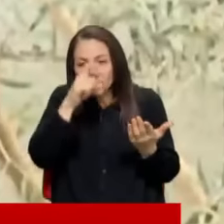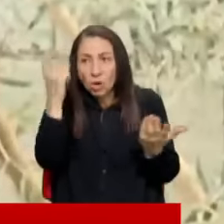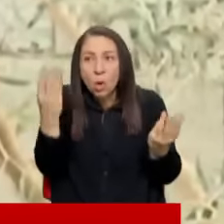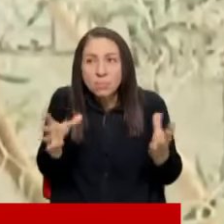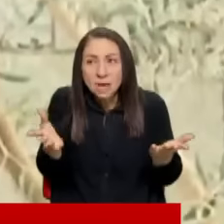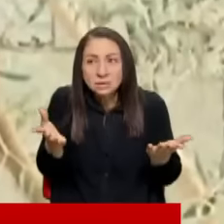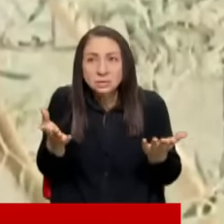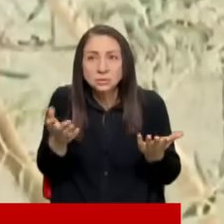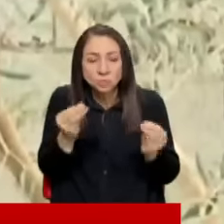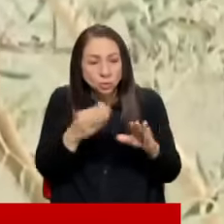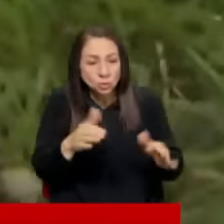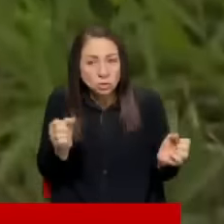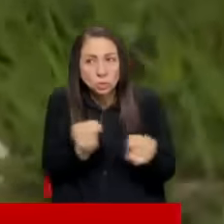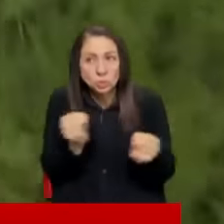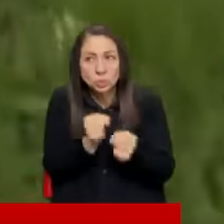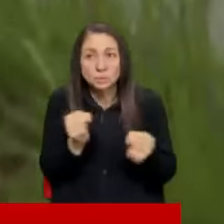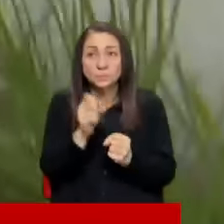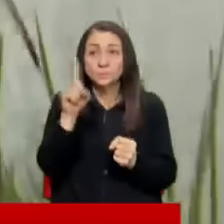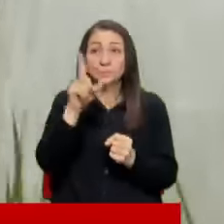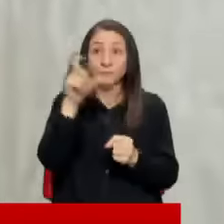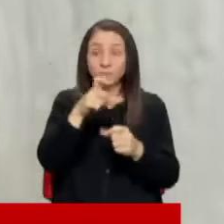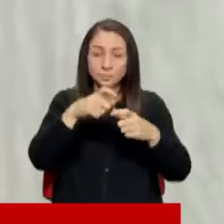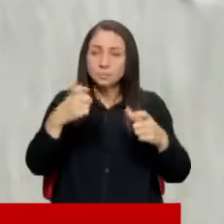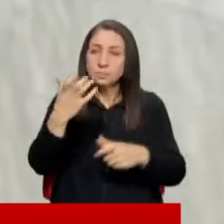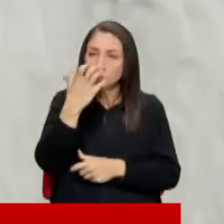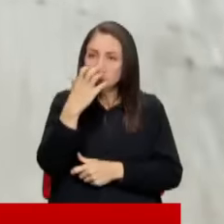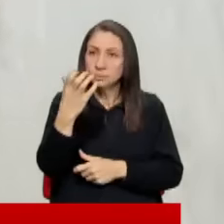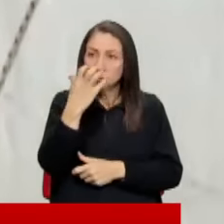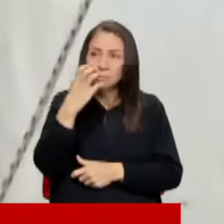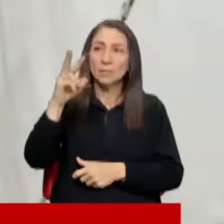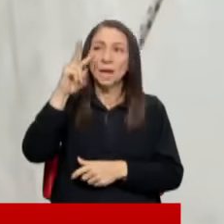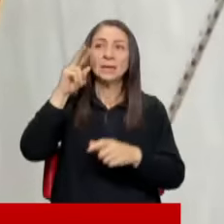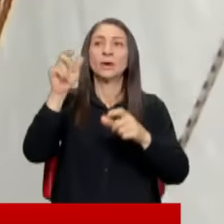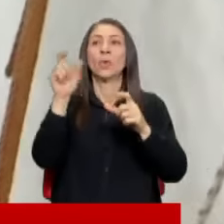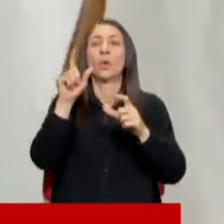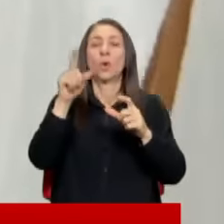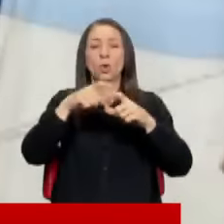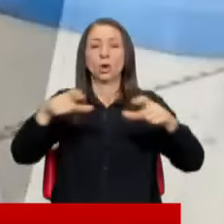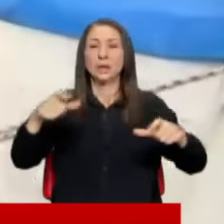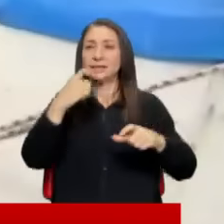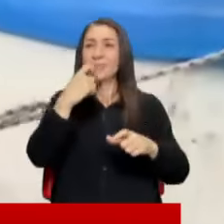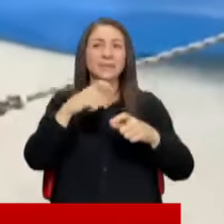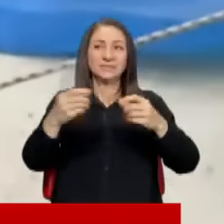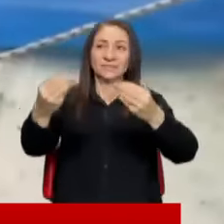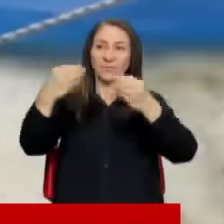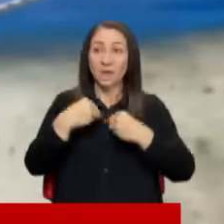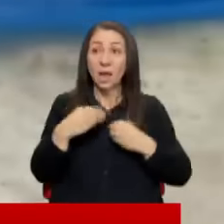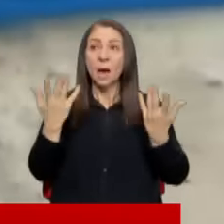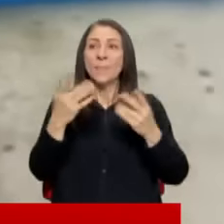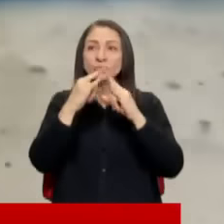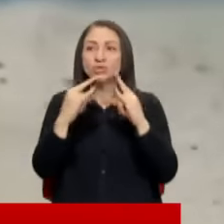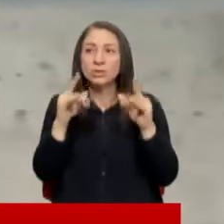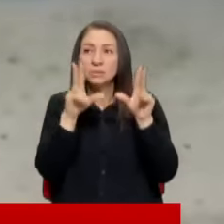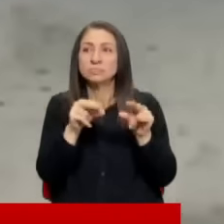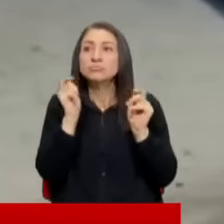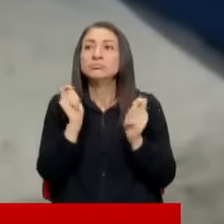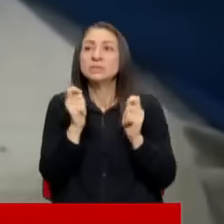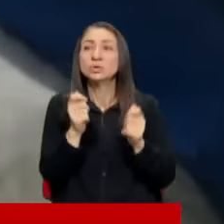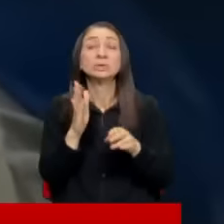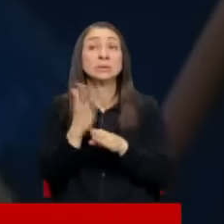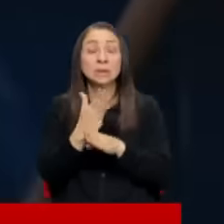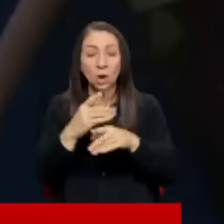Isınmaz. Donacaklar çocuklar. 10 ay konteyner beklediler. Aralık ayında konteynerlerine kavuştular. Ama hala çadırda kalmak